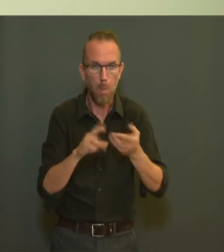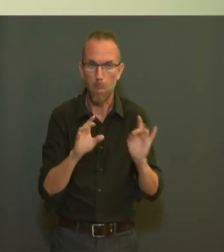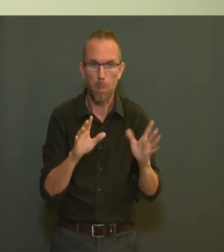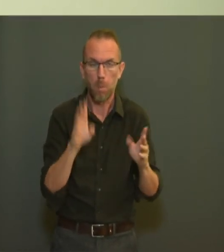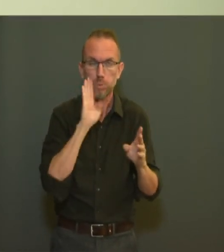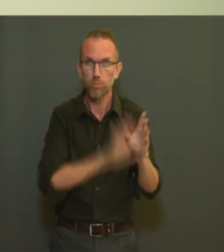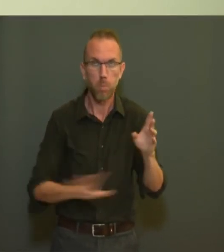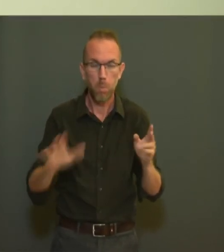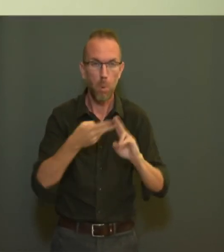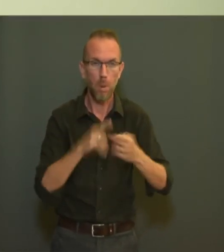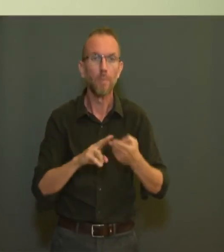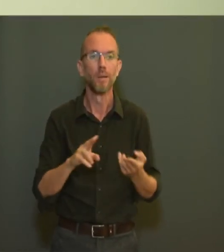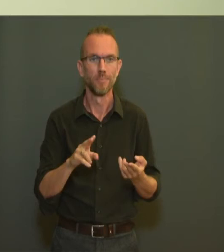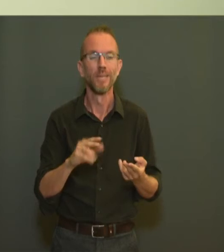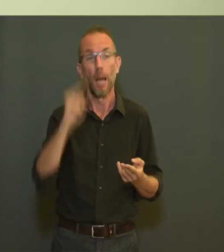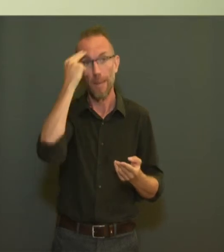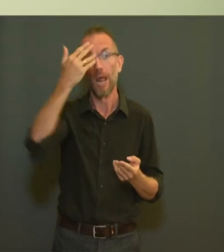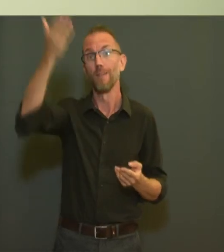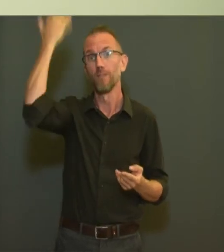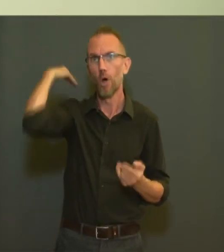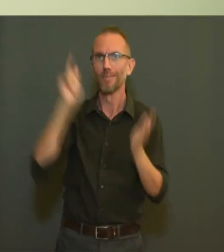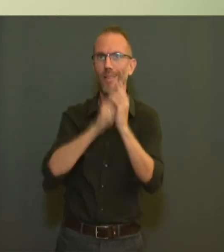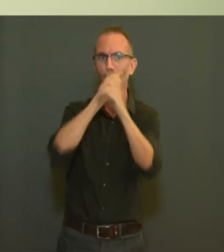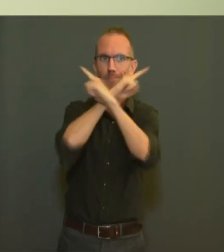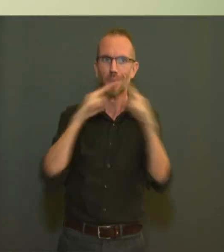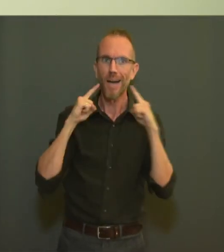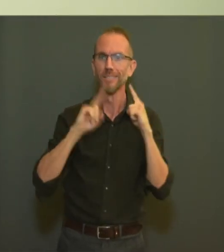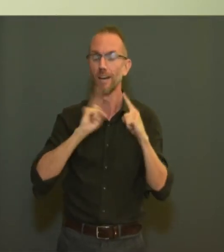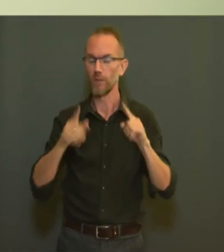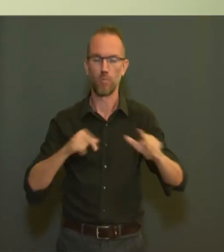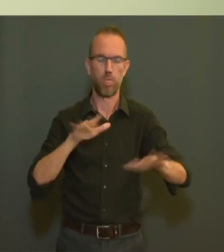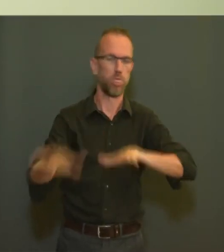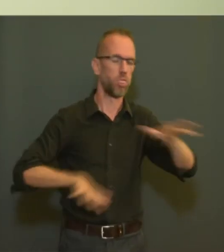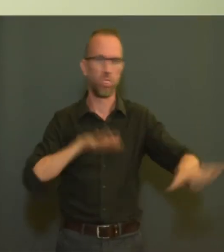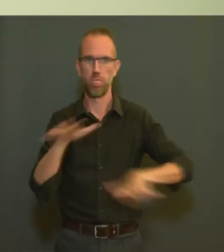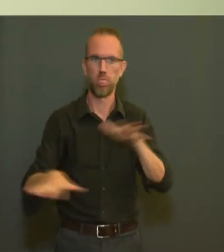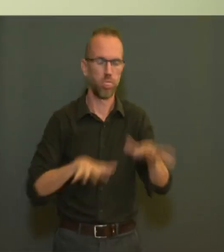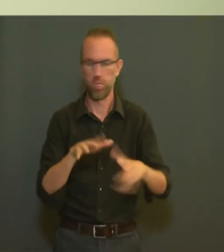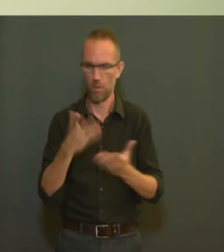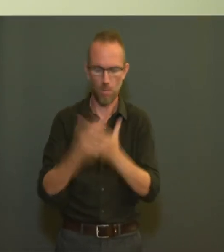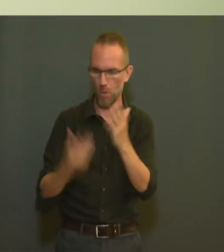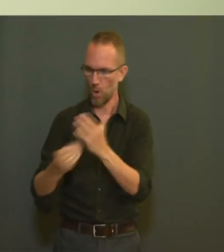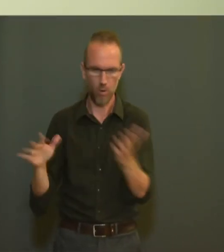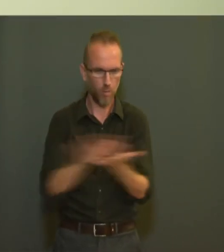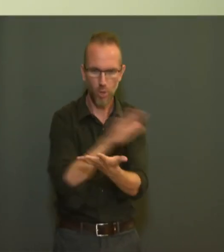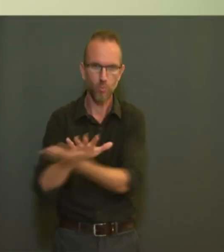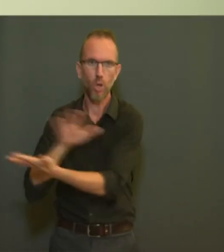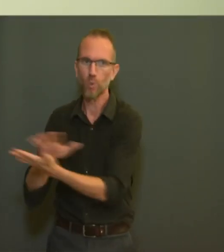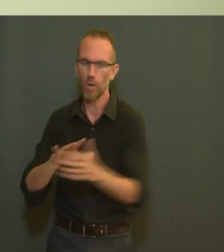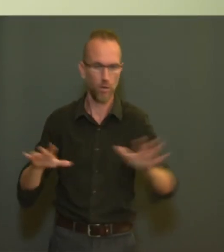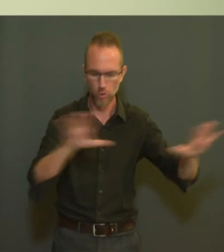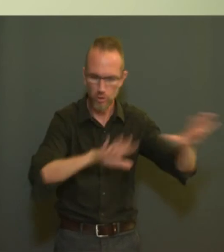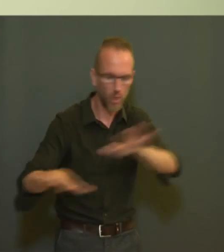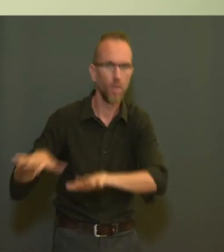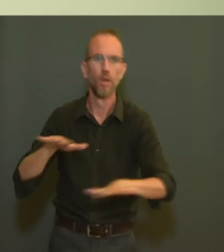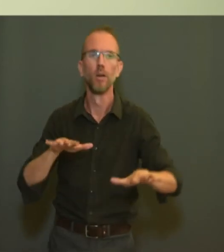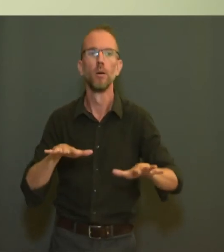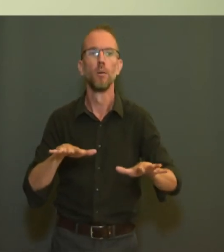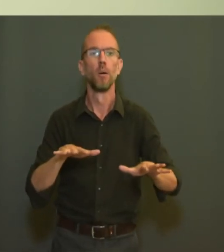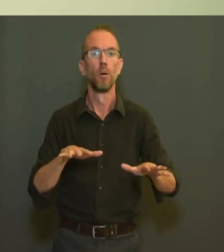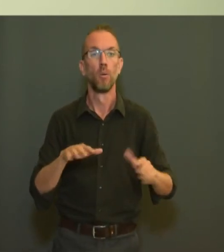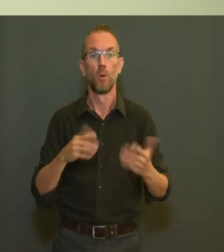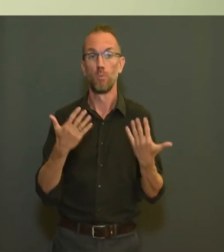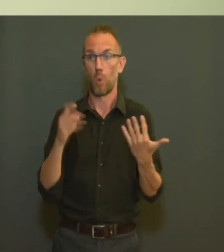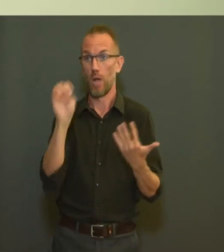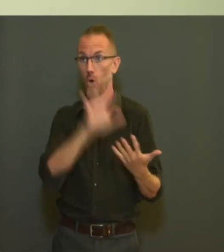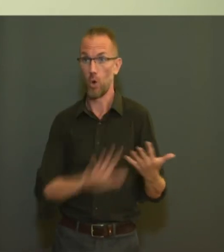crise, en mars-avril, ce genre de problème, parce qu'effectivement la demande était particulièrement importante sur le plan non seulement européen, mais